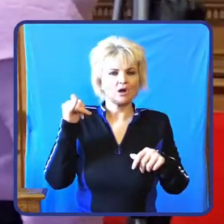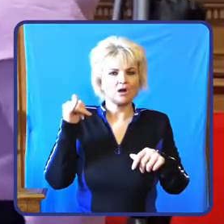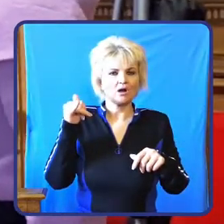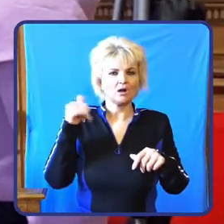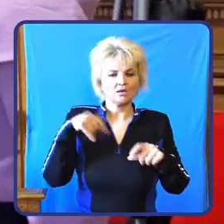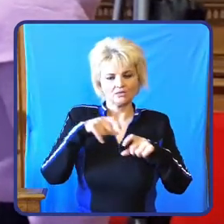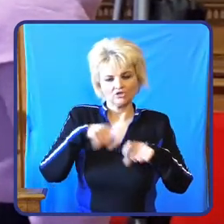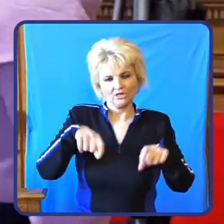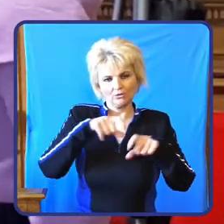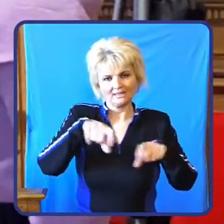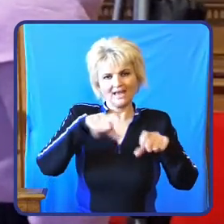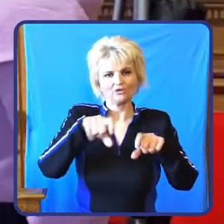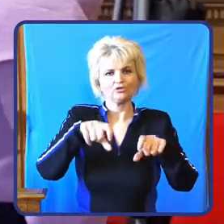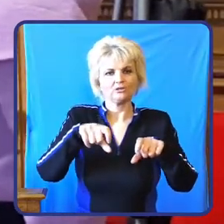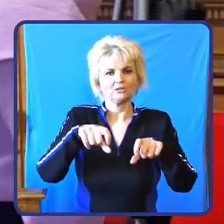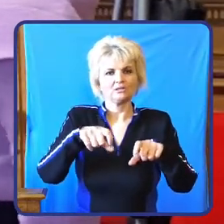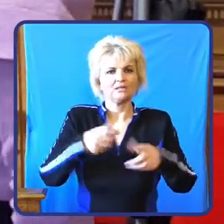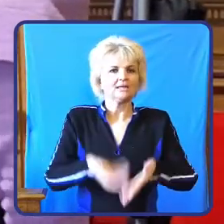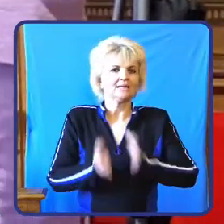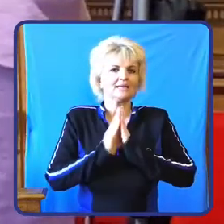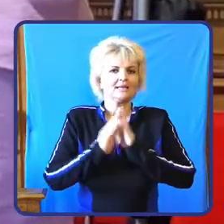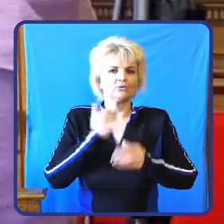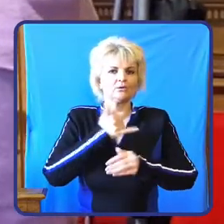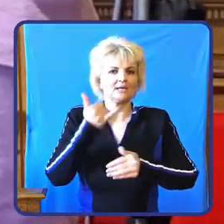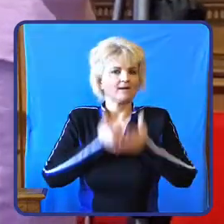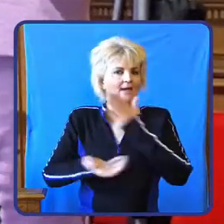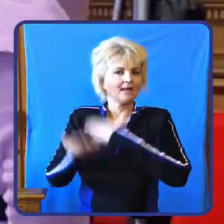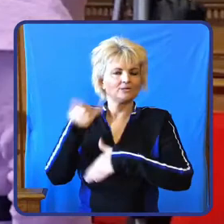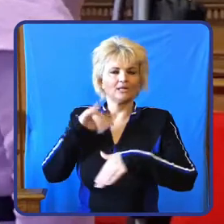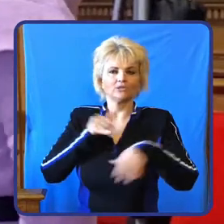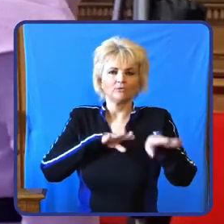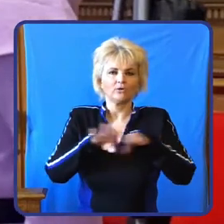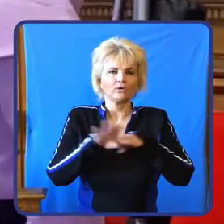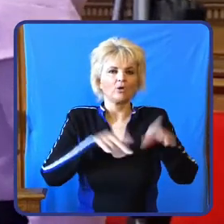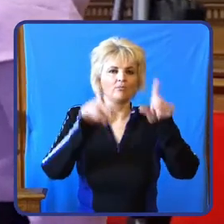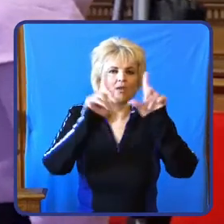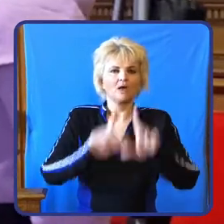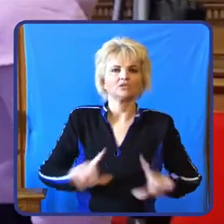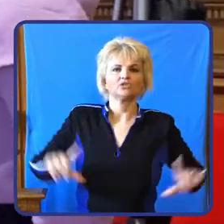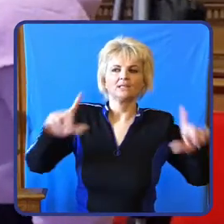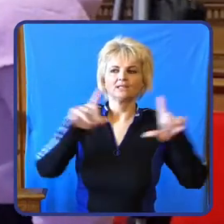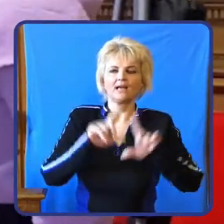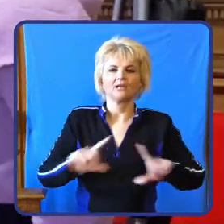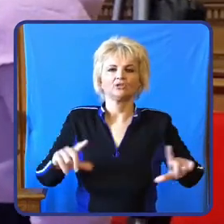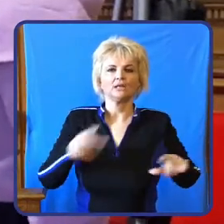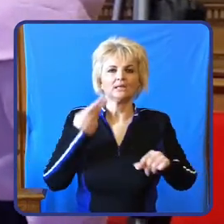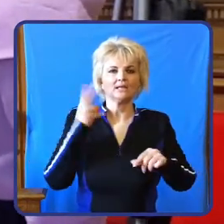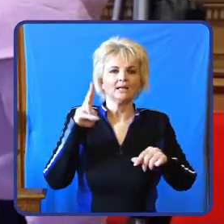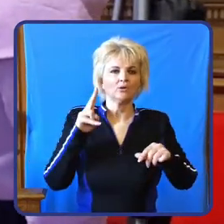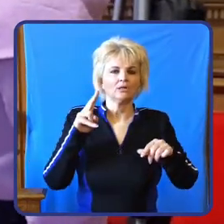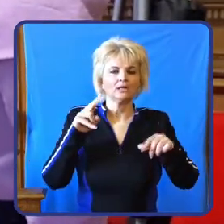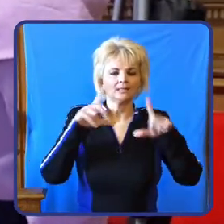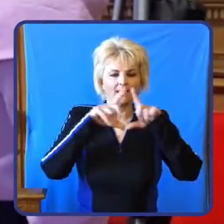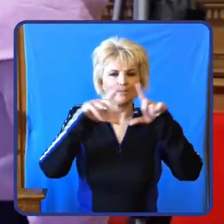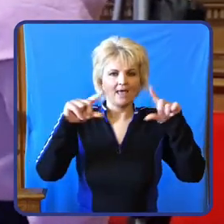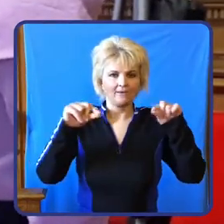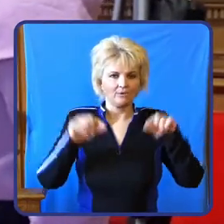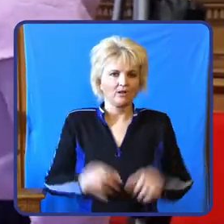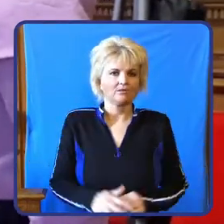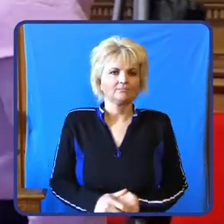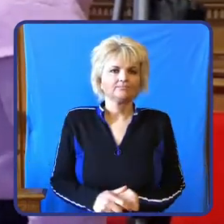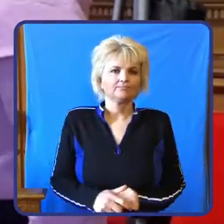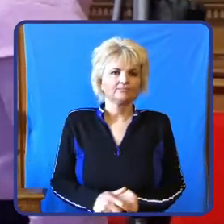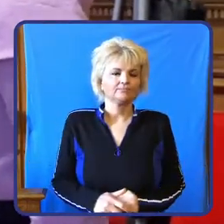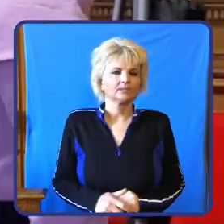felcsíkozást kértünk oda évekkel ezelőtt, illetve forgalomlassítást kijelölt táblával, amire a